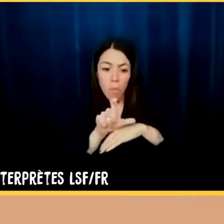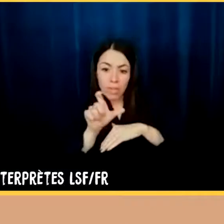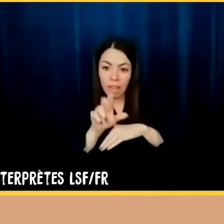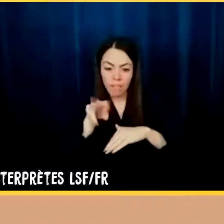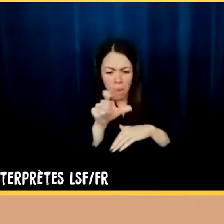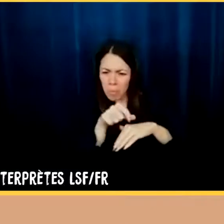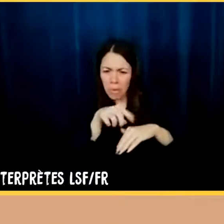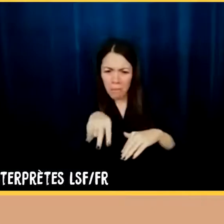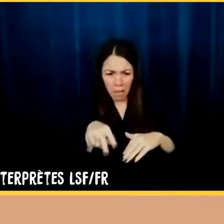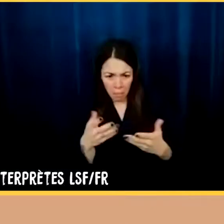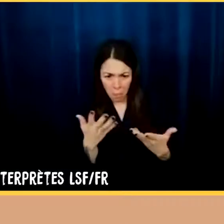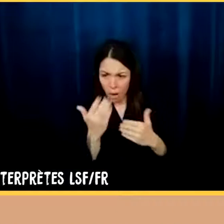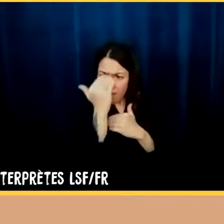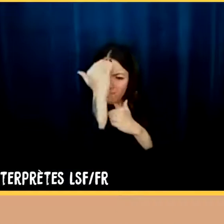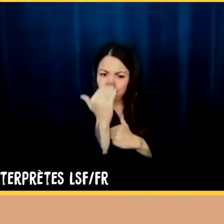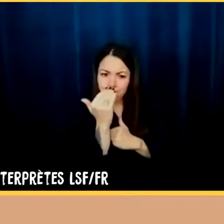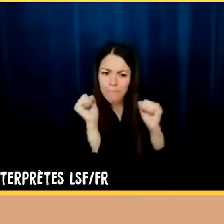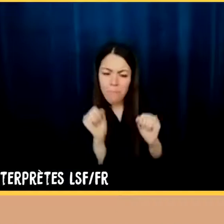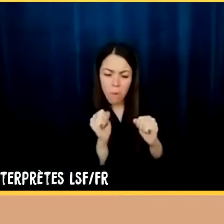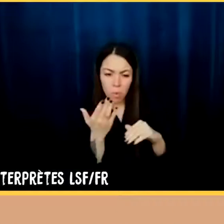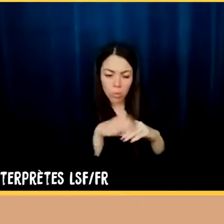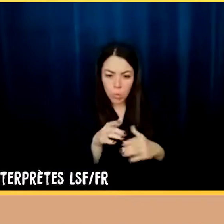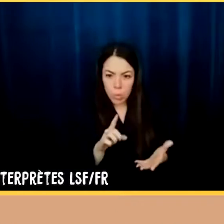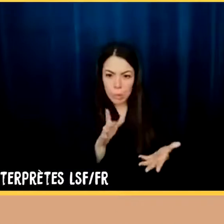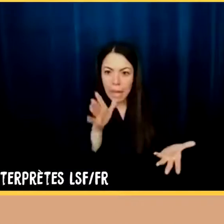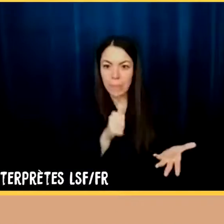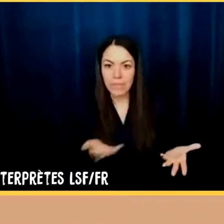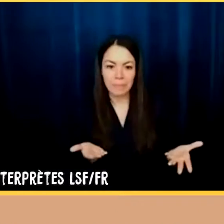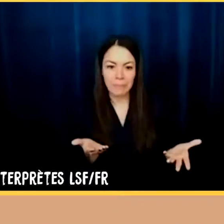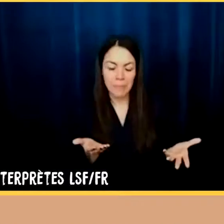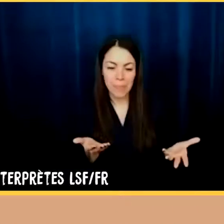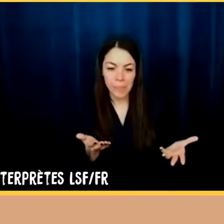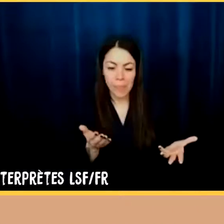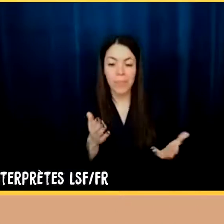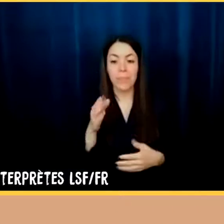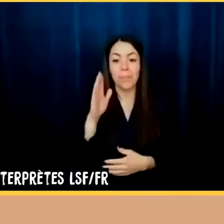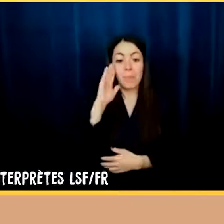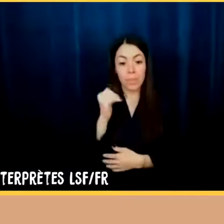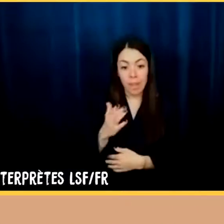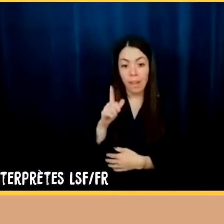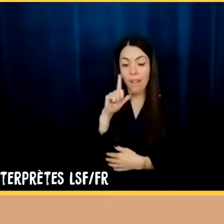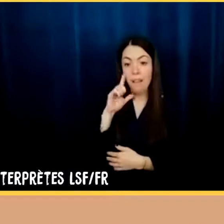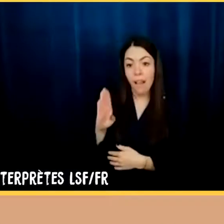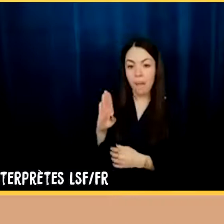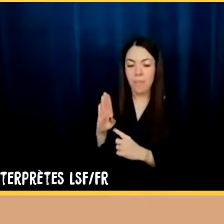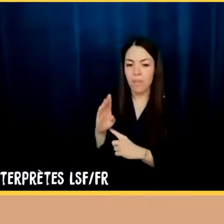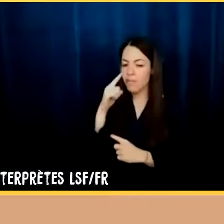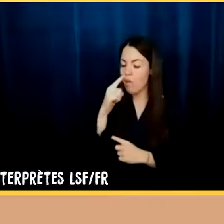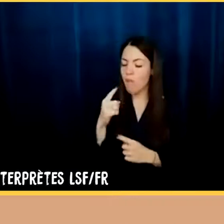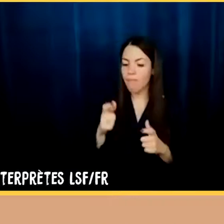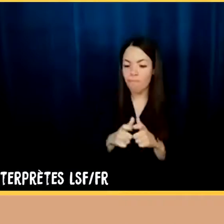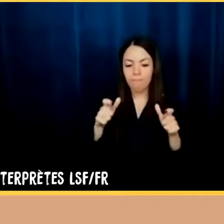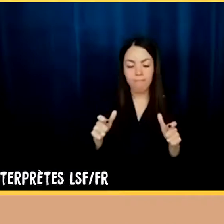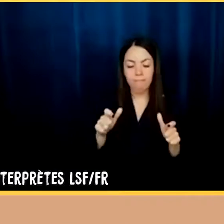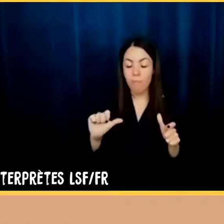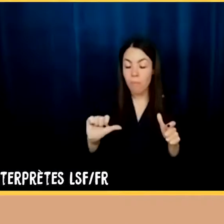pour chacune et chacun d'entre nous. Du coup, la LAB a été pour moi et pour d'autres femmes un des premiers lieux,